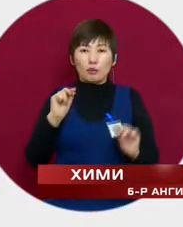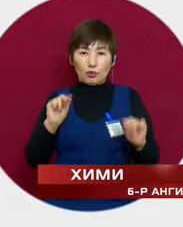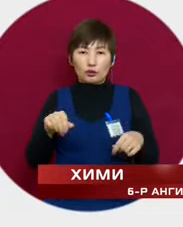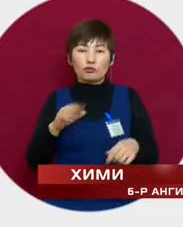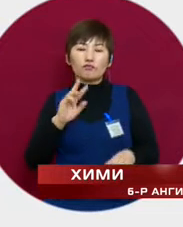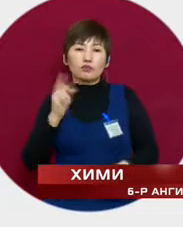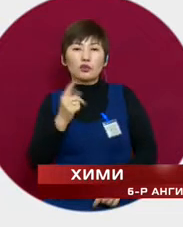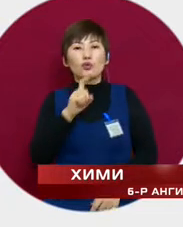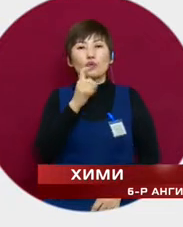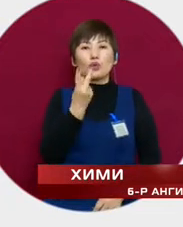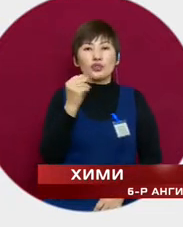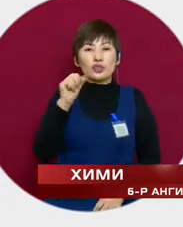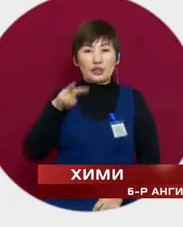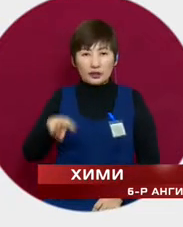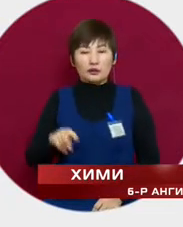бодисыг хүчил гинэ.